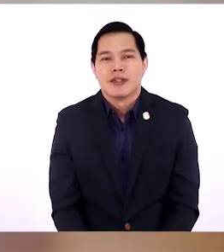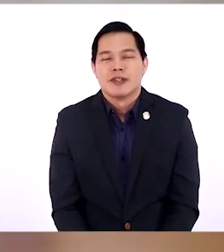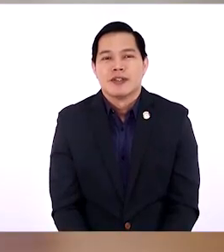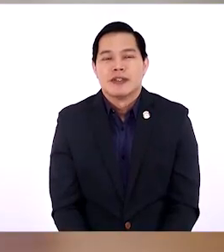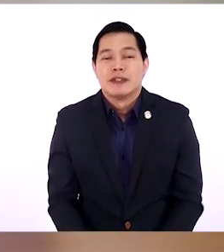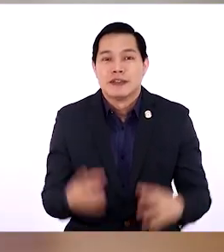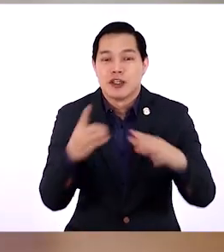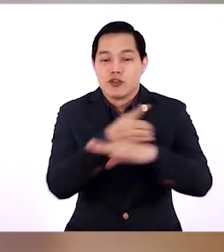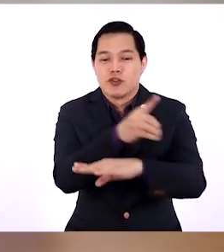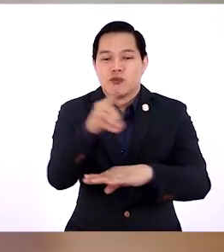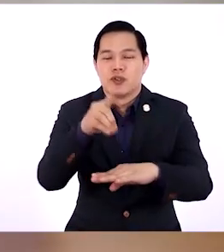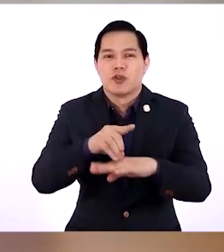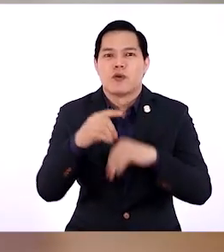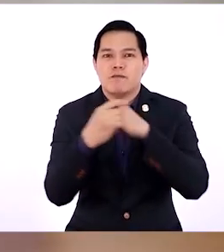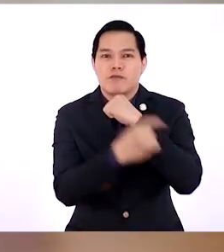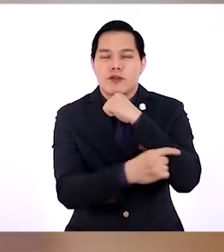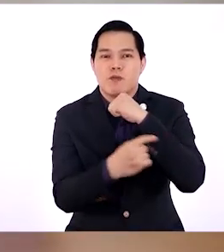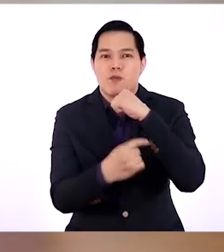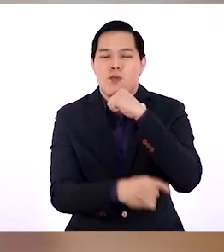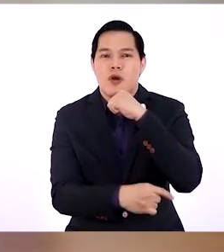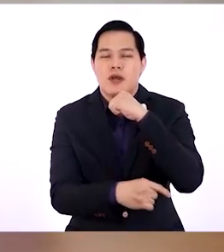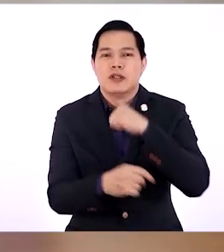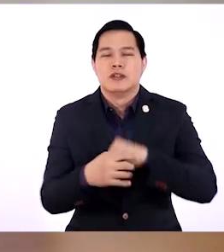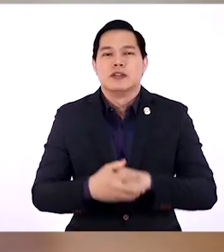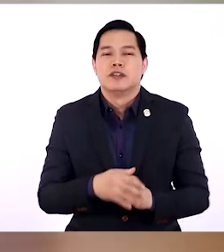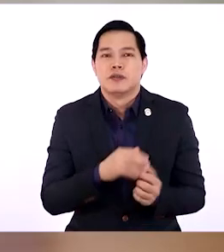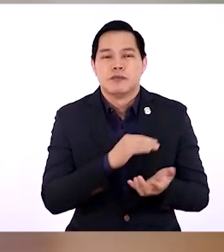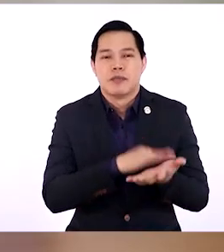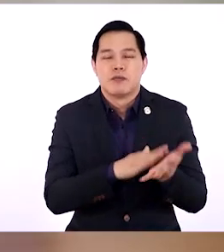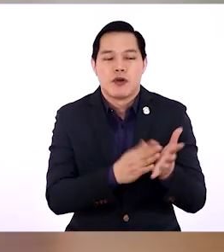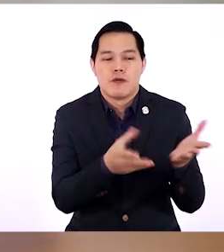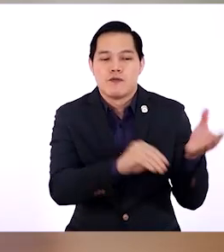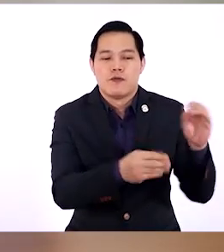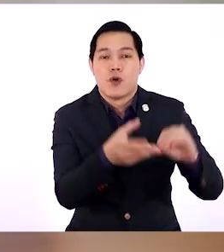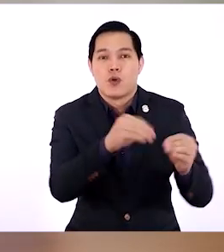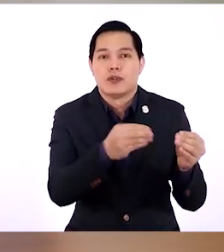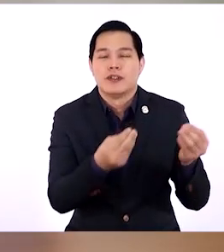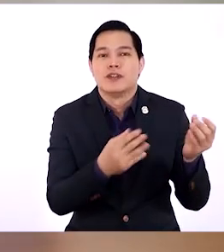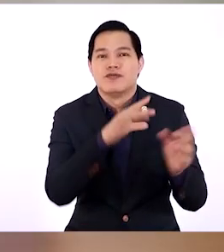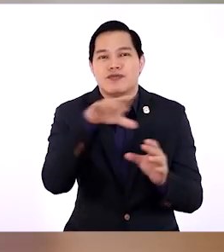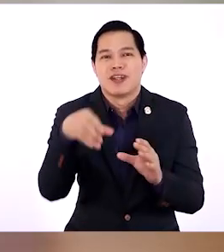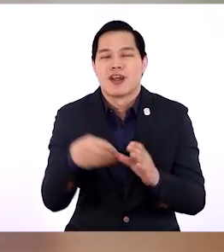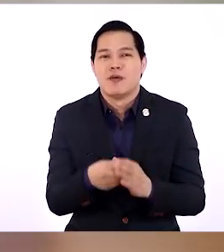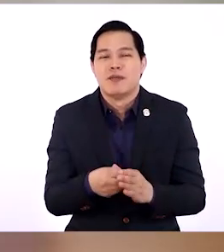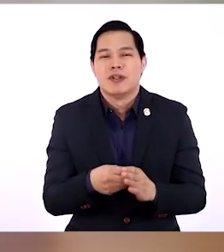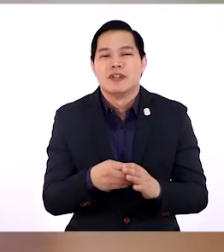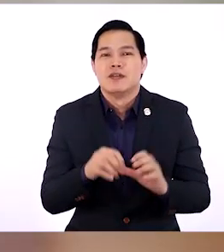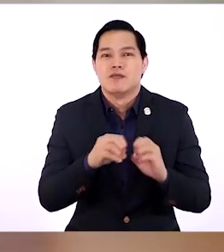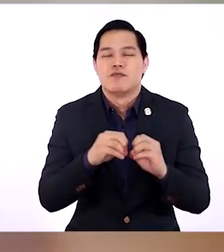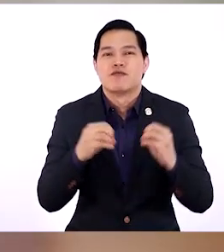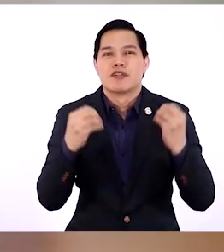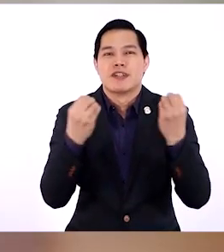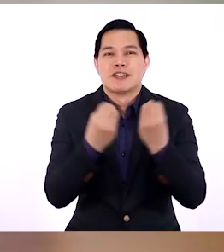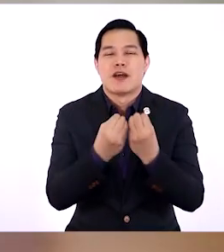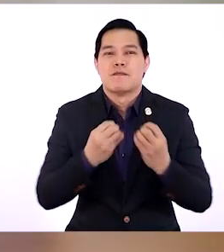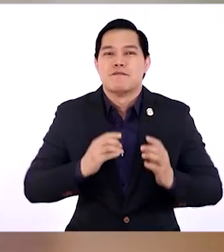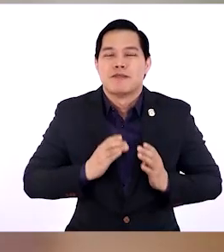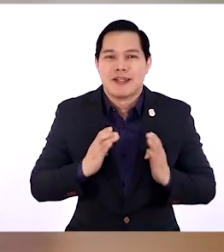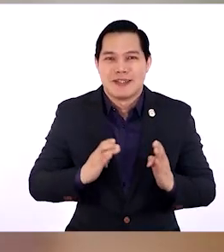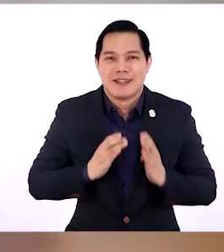Samantala, sa distrito ng Zamboanga City, isang paper folding activity ang nilahukan ng mga nasa kapisa ng